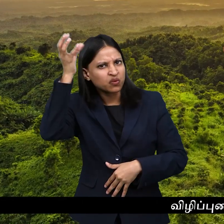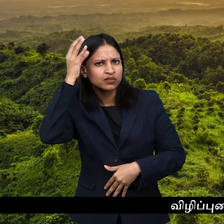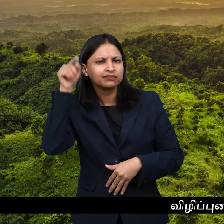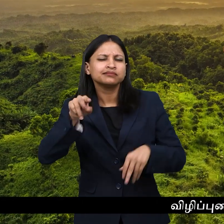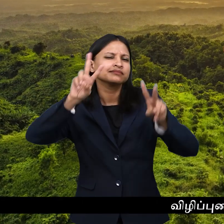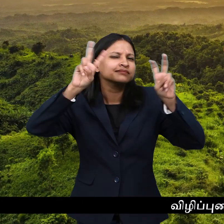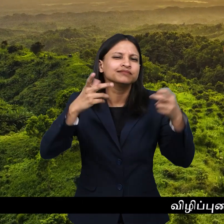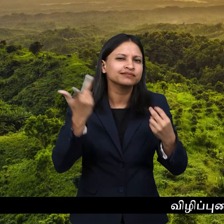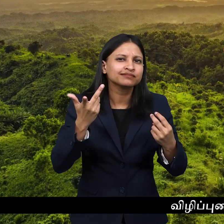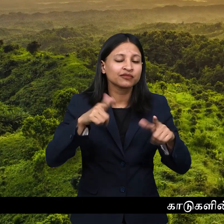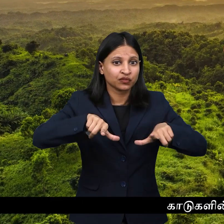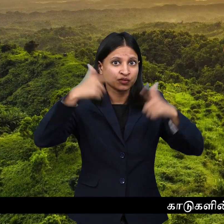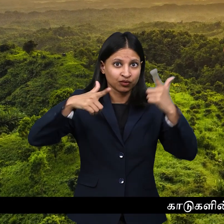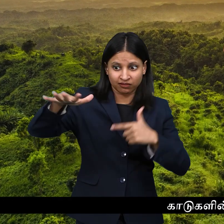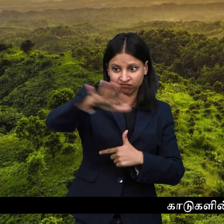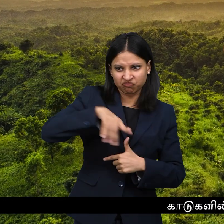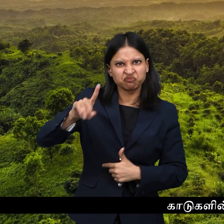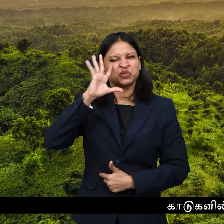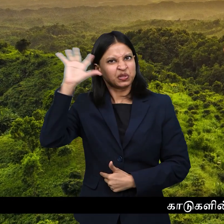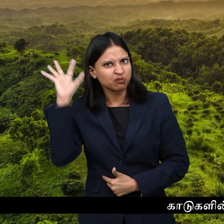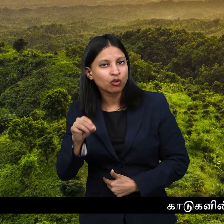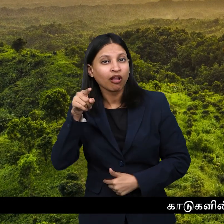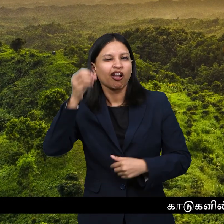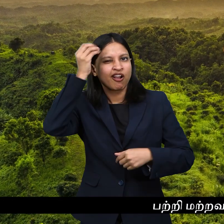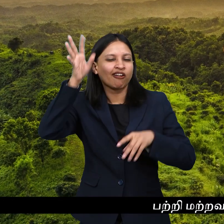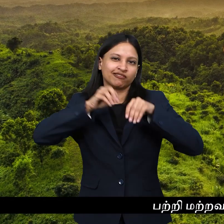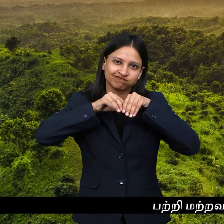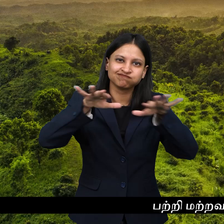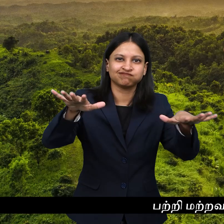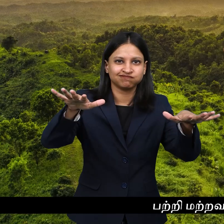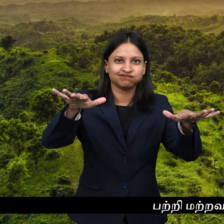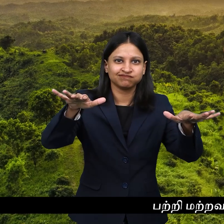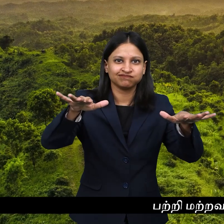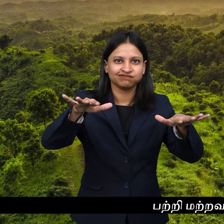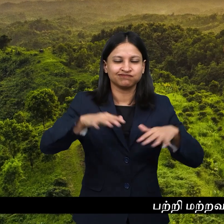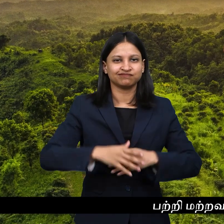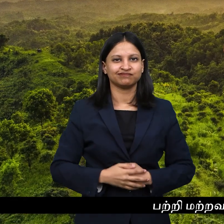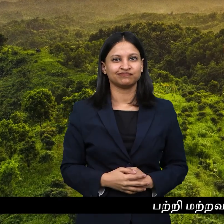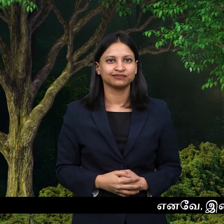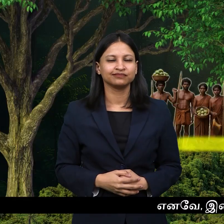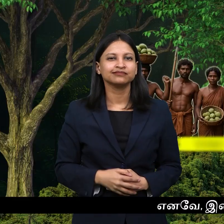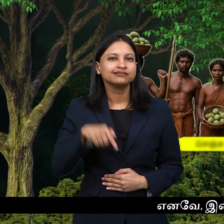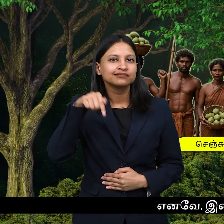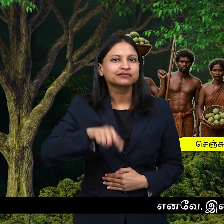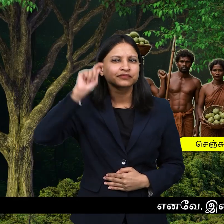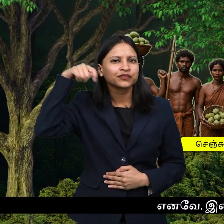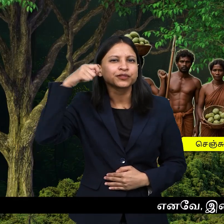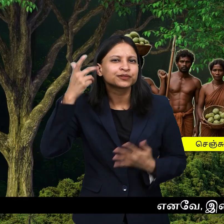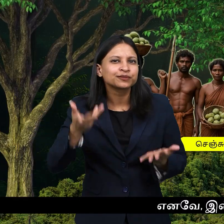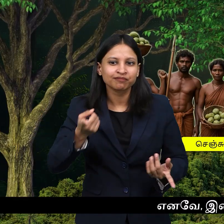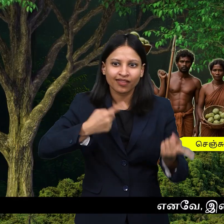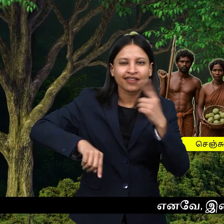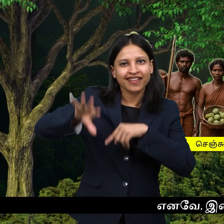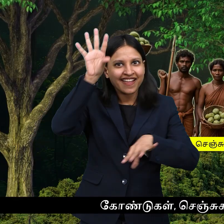விழிப்புணர்வை பரப்புங்கள். காடுகளின் முக்கியத்துவத்தை பற்றி மற்றவர்களிடம் சொல்லுங்கள். எனவே